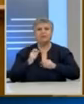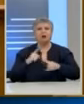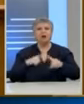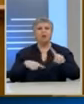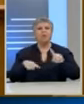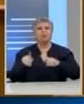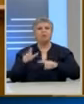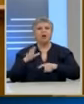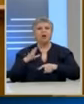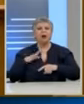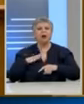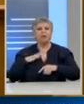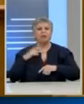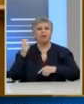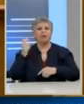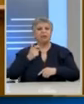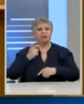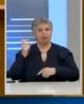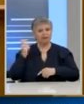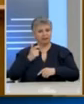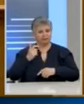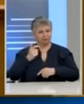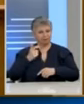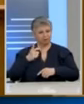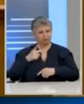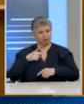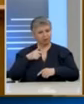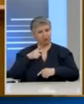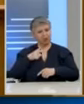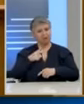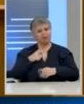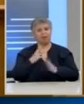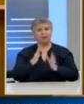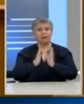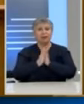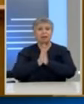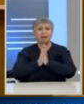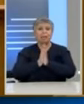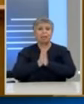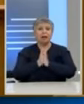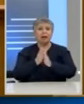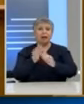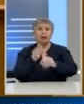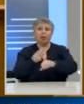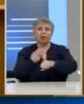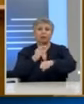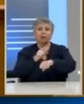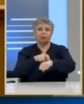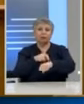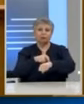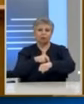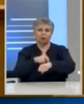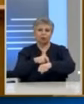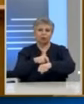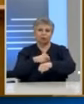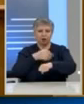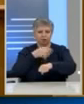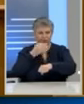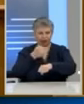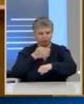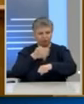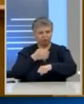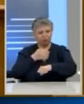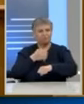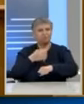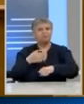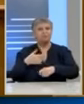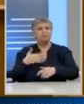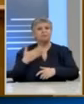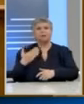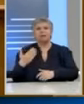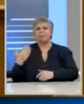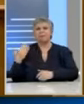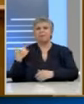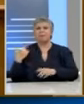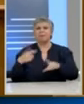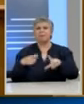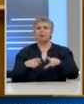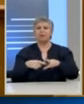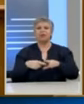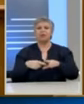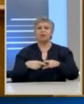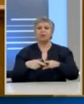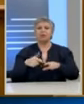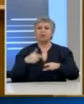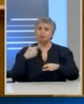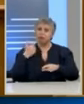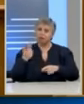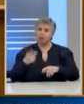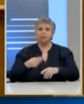ακόμη. Γιατί λοιπόν, δεν ψηφίσατε, δύο λεπτά τουλάχιστον. Γιατί λοιπόν δεν ψηφίσατε το έκτακτο επίδομα τον περασμένο Δεκέμβρη που έδωσε